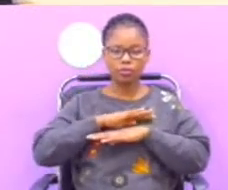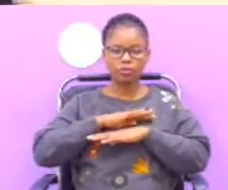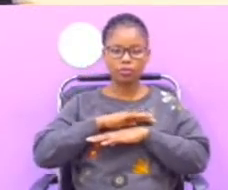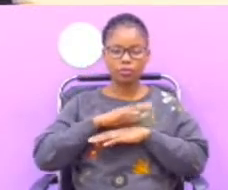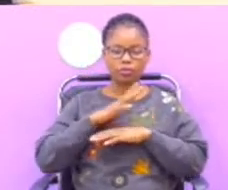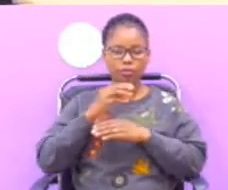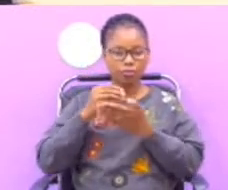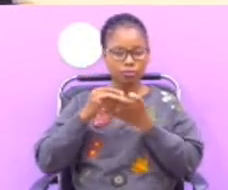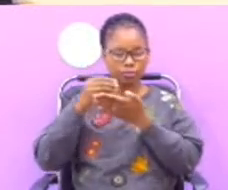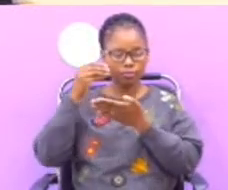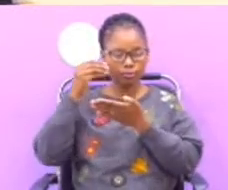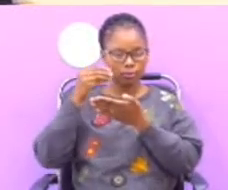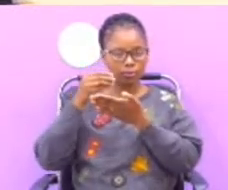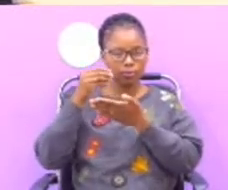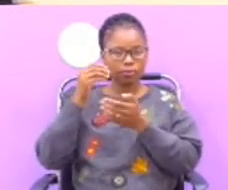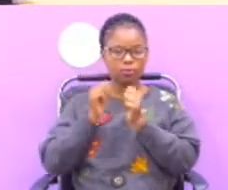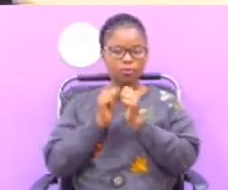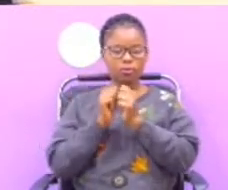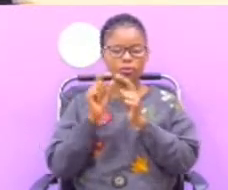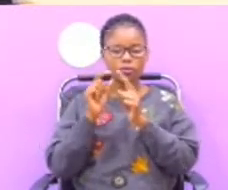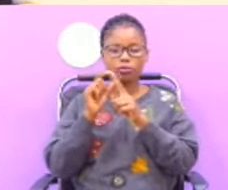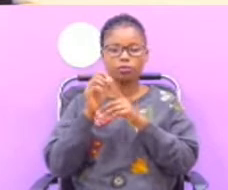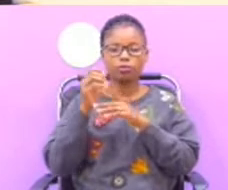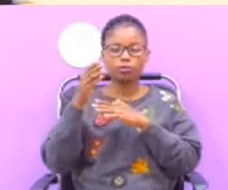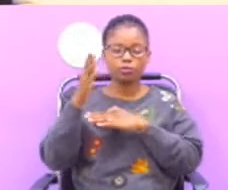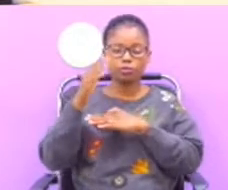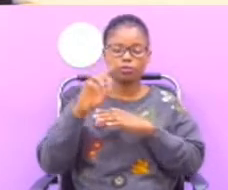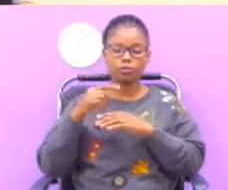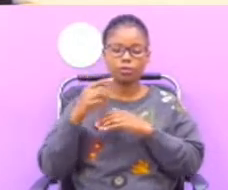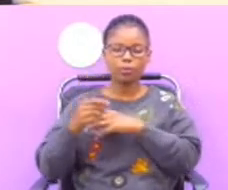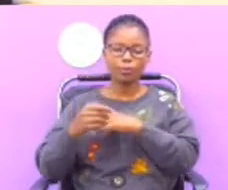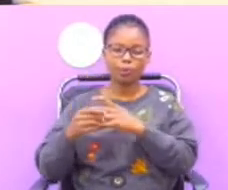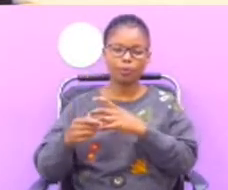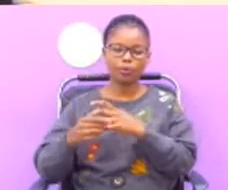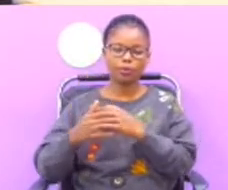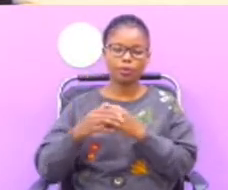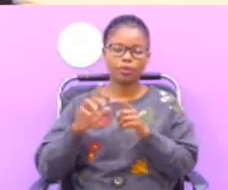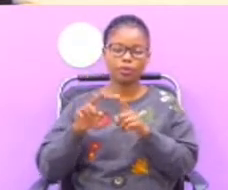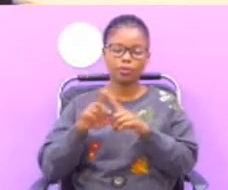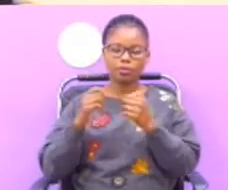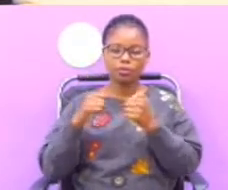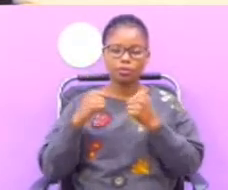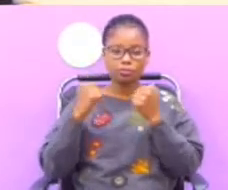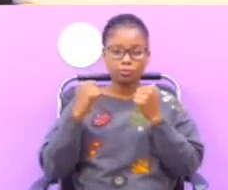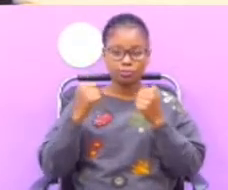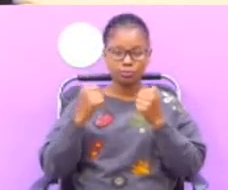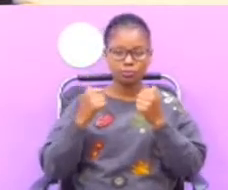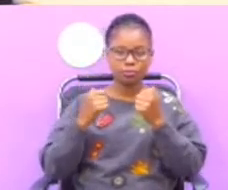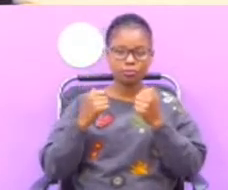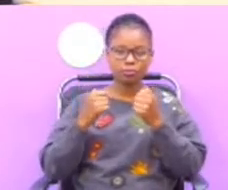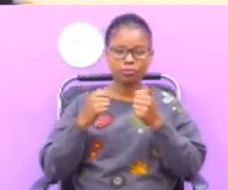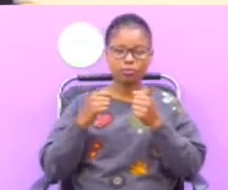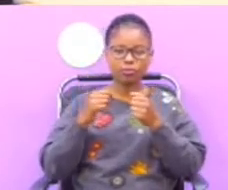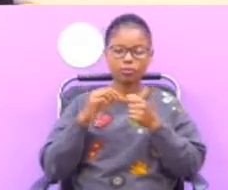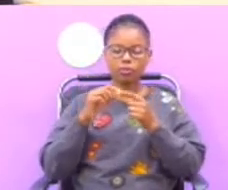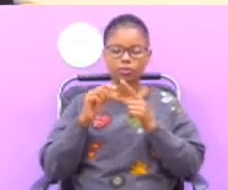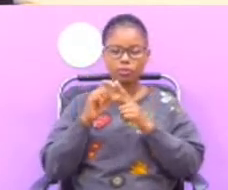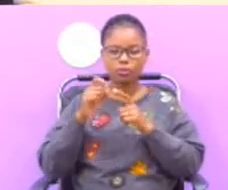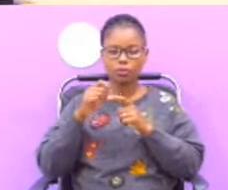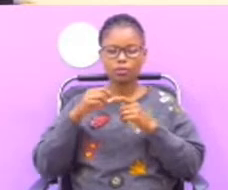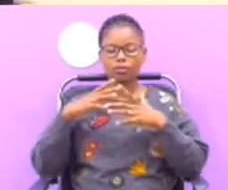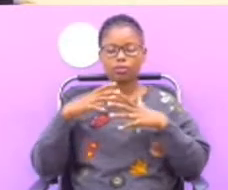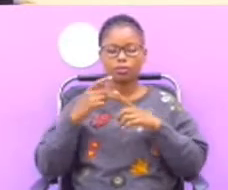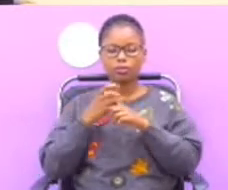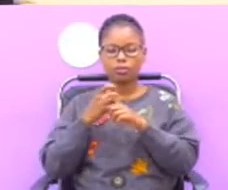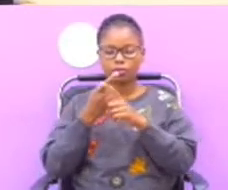twĩrute tũthome hamwe kiugo kĩa Ngai ũrĩa ũrĩ ũhoti kiugo kĩa Ngai ũrĩa ũrĩ hinya gĩkĩ kiugo nĩkĩo gĩkũraga andũ